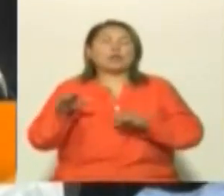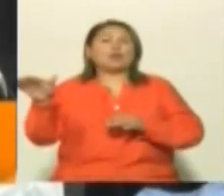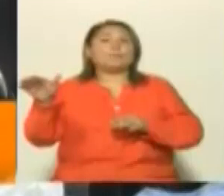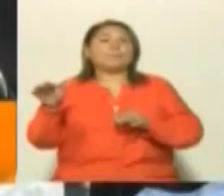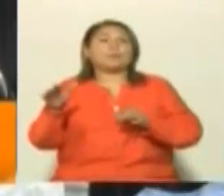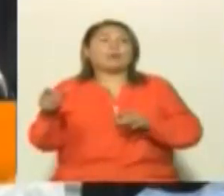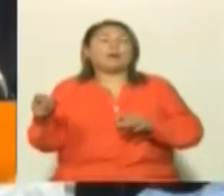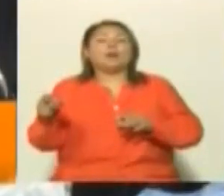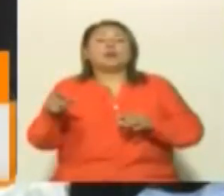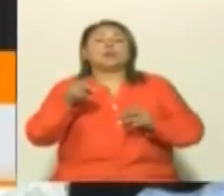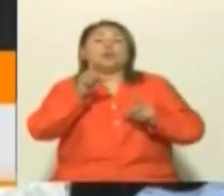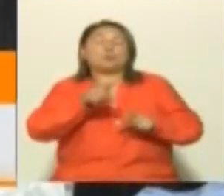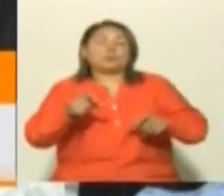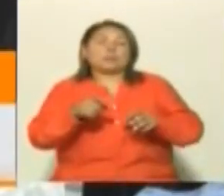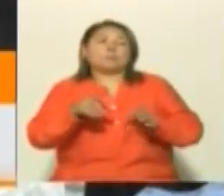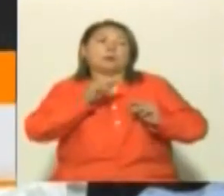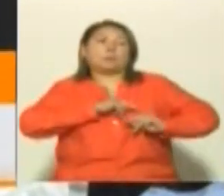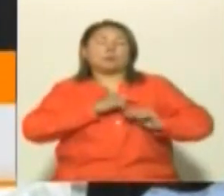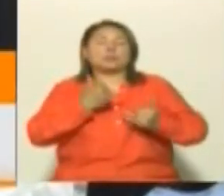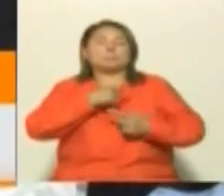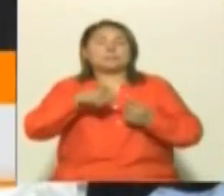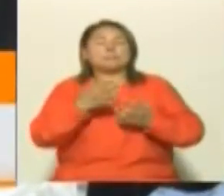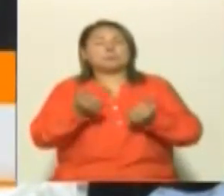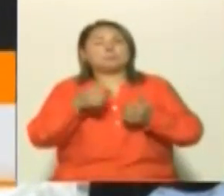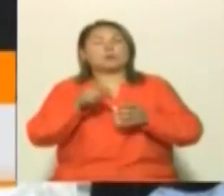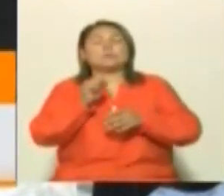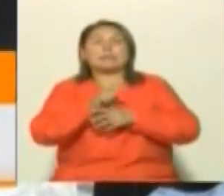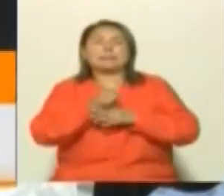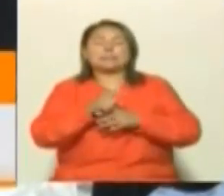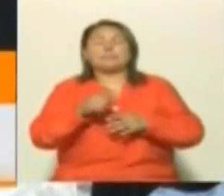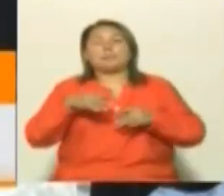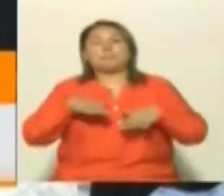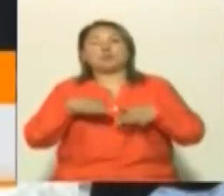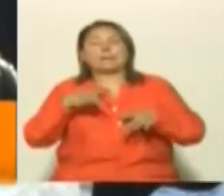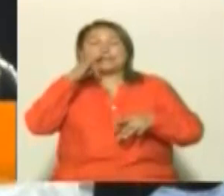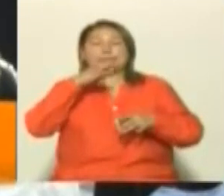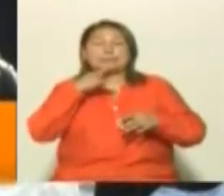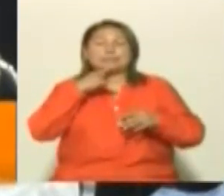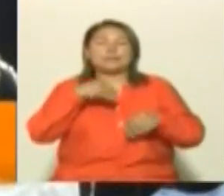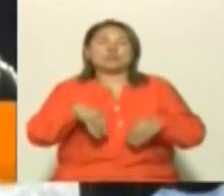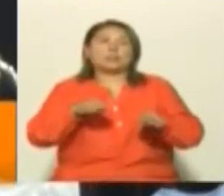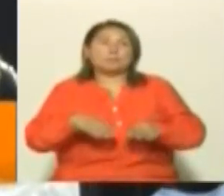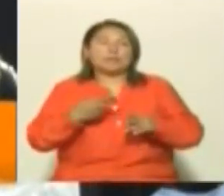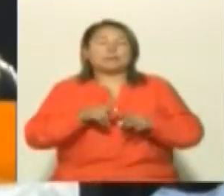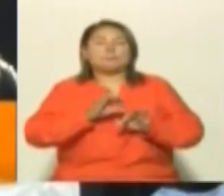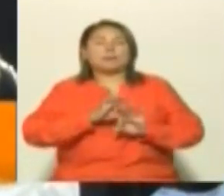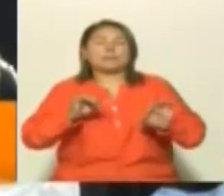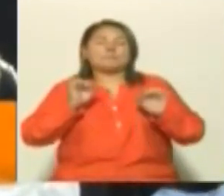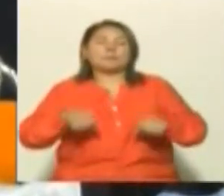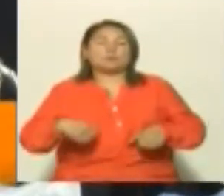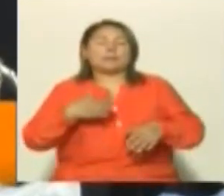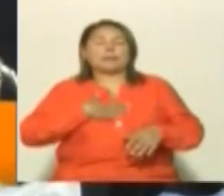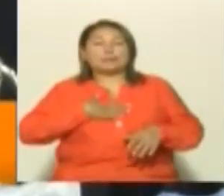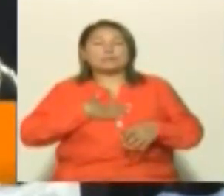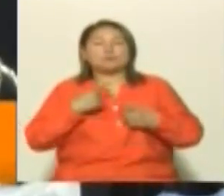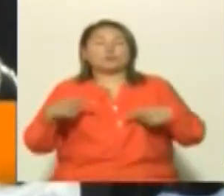человек в настоящее время развиваю свой бизнес Принимая заказы на пошив казахской национальной одежды и жей намаза это была прекрасна возможность для